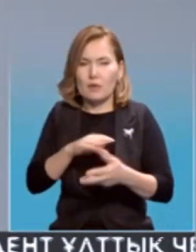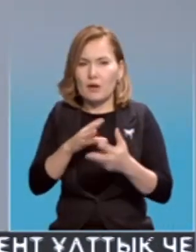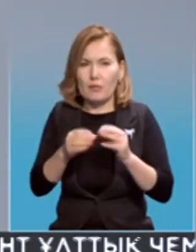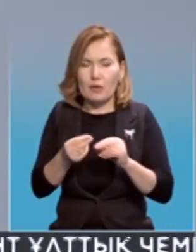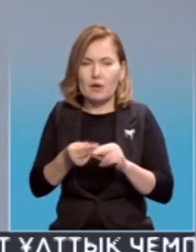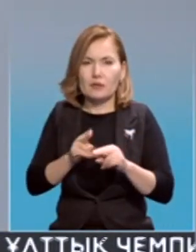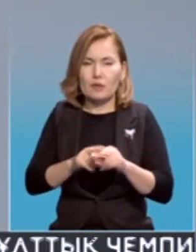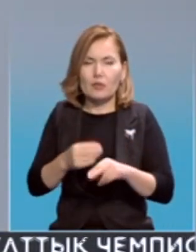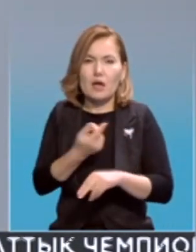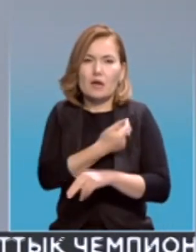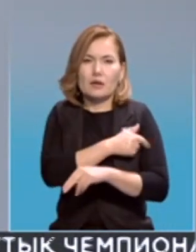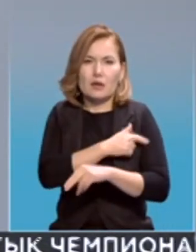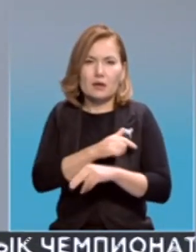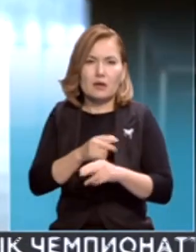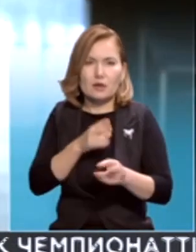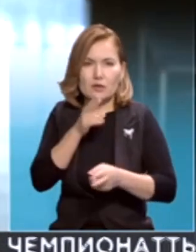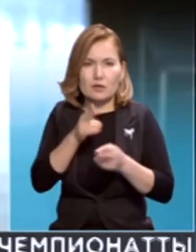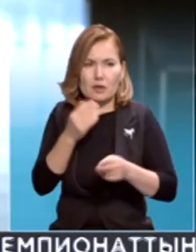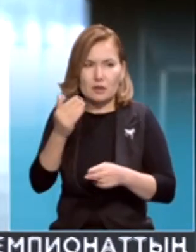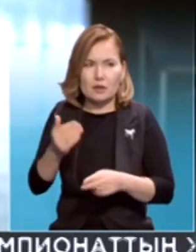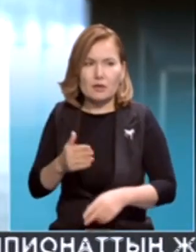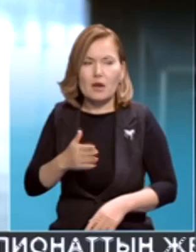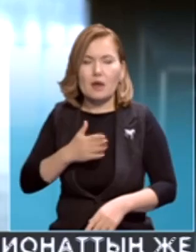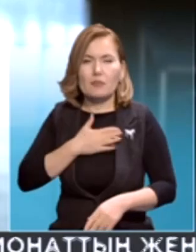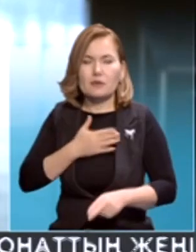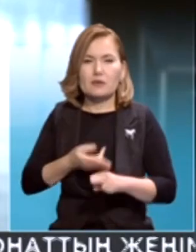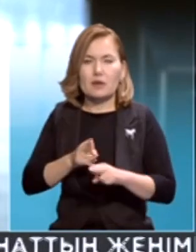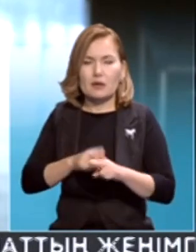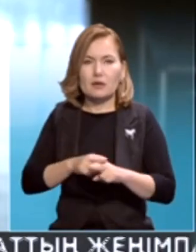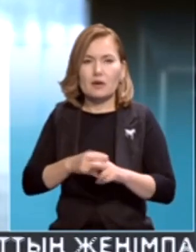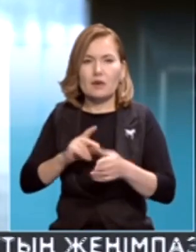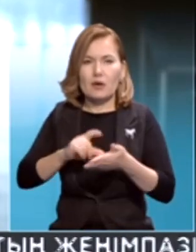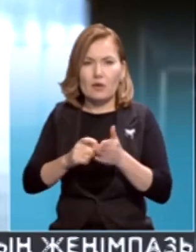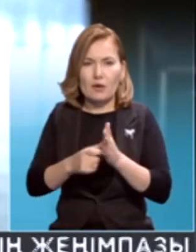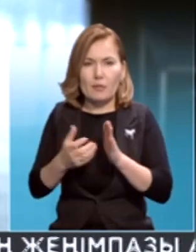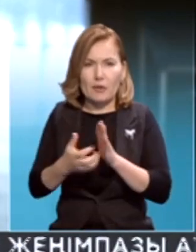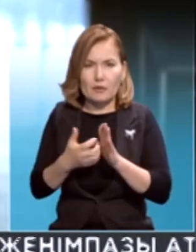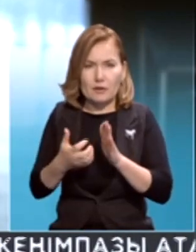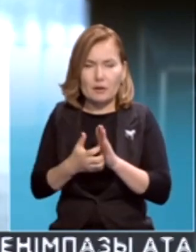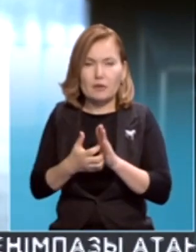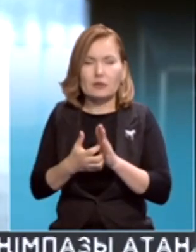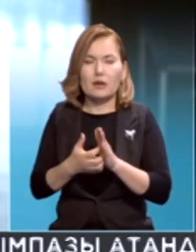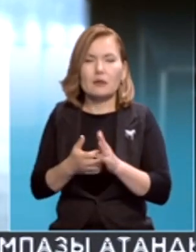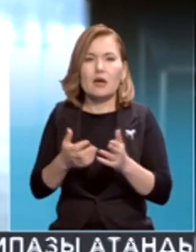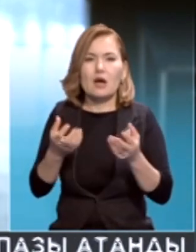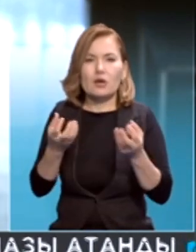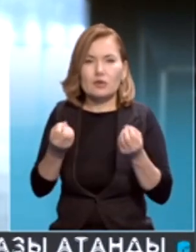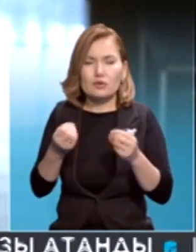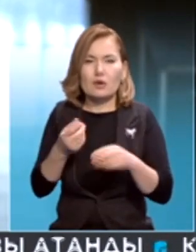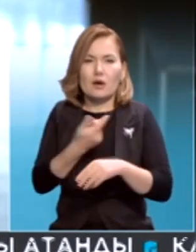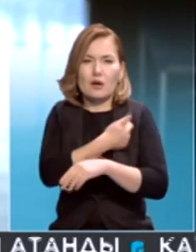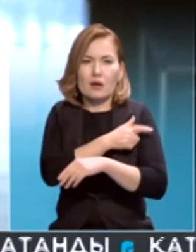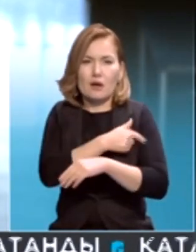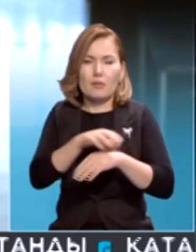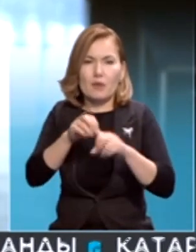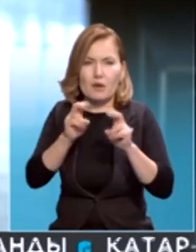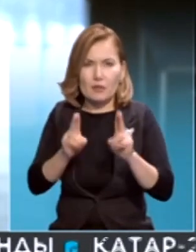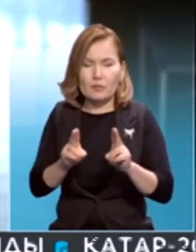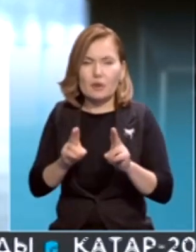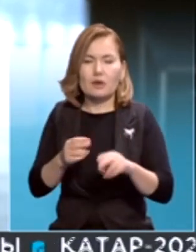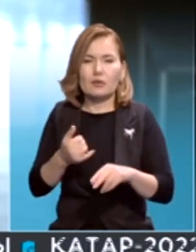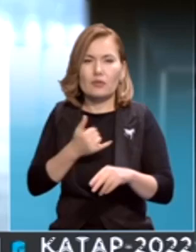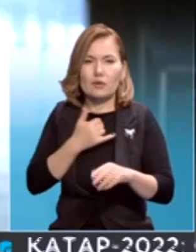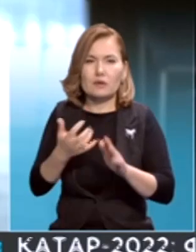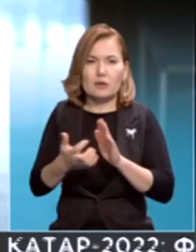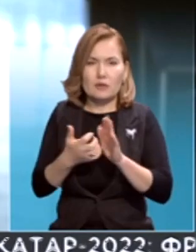өзі аздық етеді дейді мамандар. Бізге таршылық етеді. Себебі бізде, например, күндізгі стационар бар. Біз қазір күндізгі стационарда 4 койкіде жұмыс жасайды.